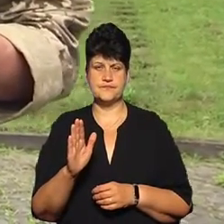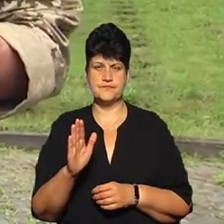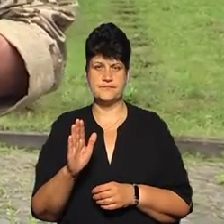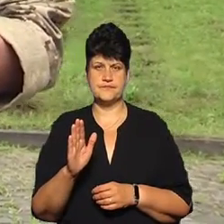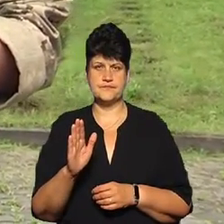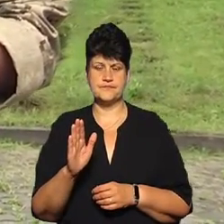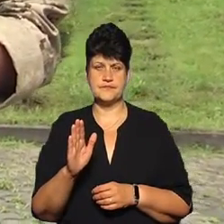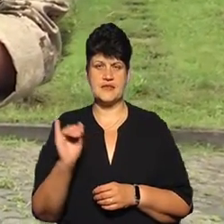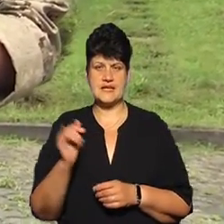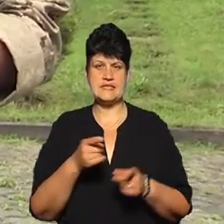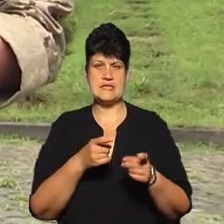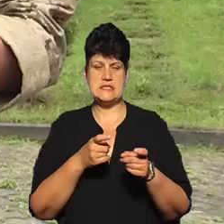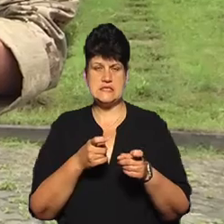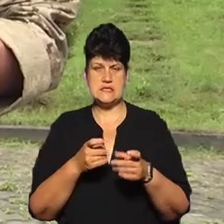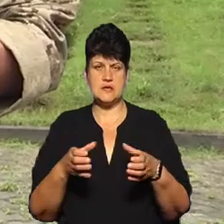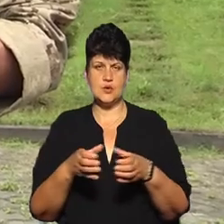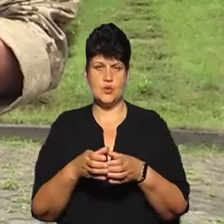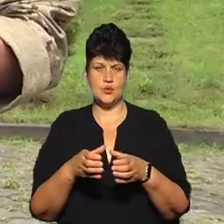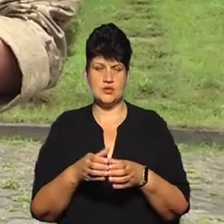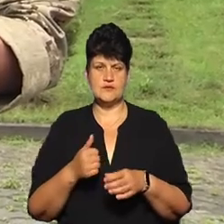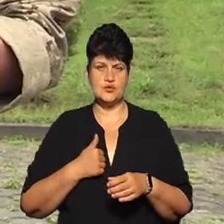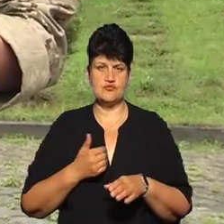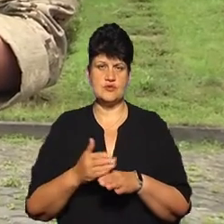і стрільця стрілецької роти військової частини